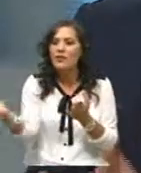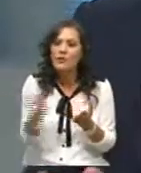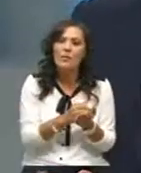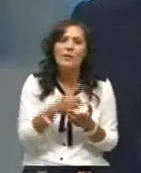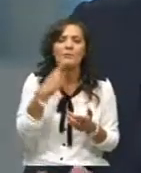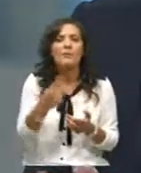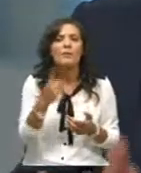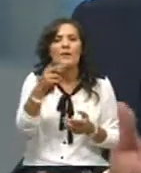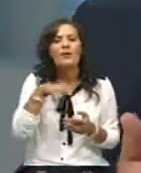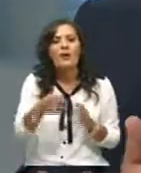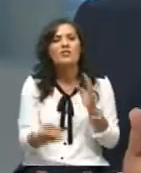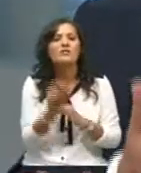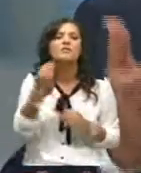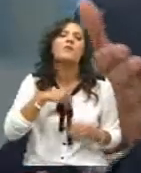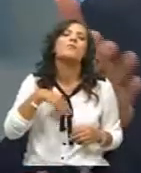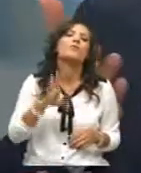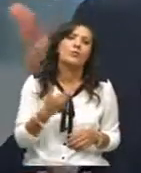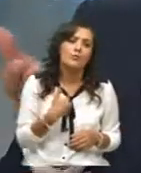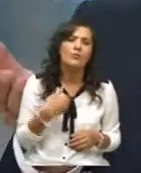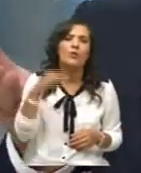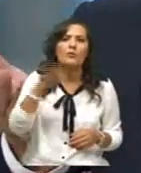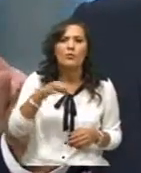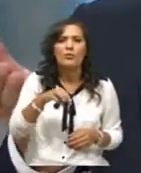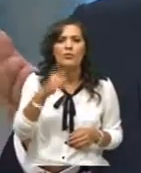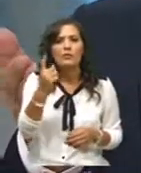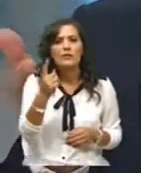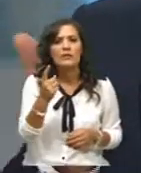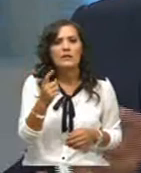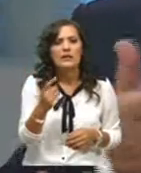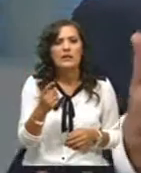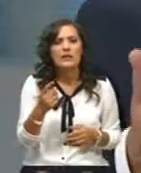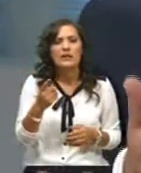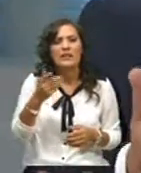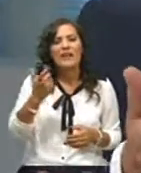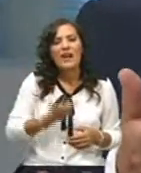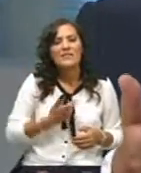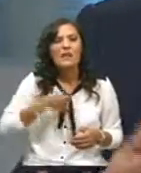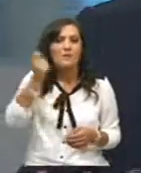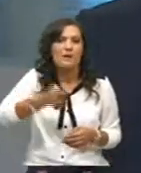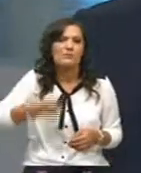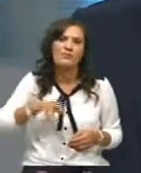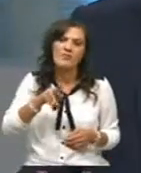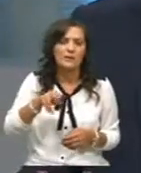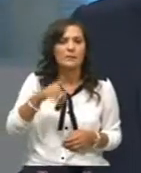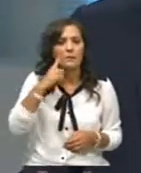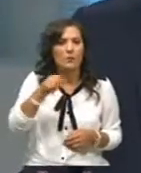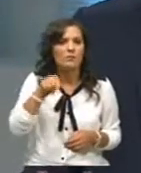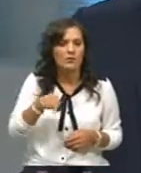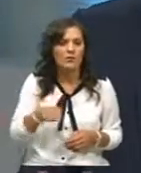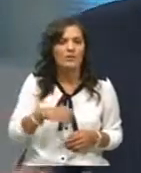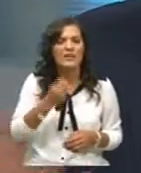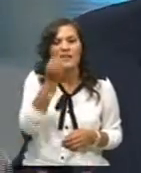toplayalım diye yola çıktığını zannetmiyorum bugün okula gelirken bir yasal zorunluluk diye buna bu